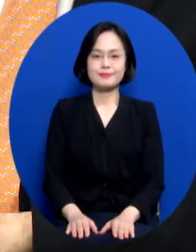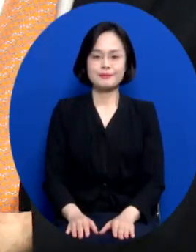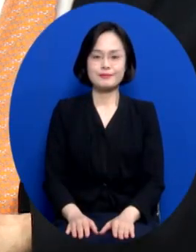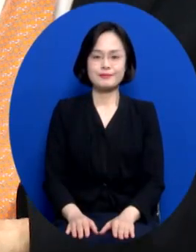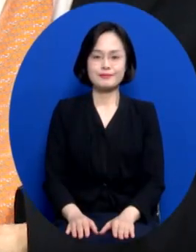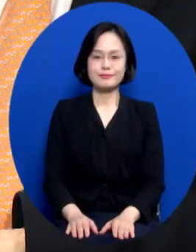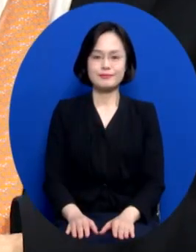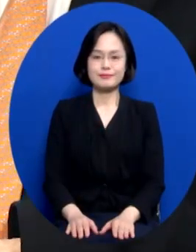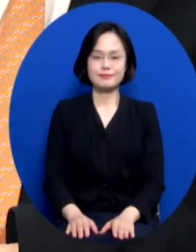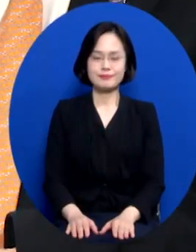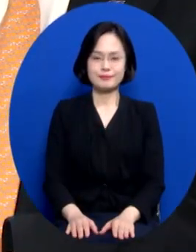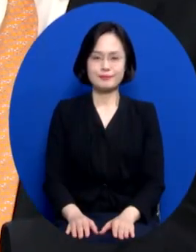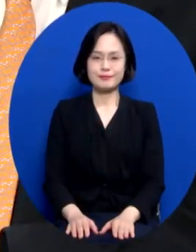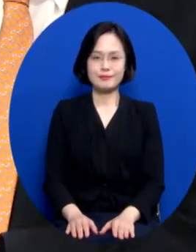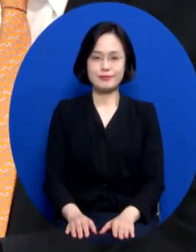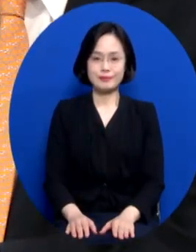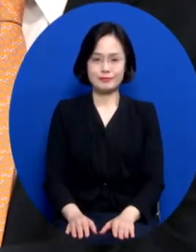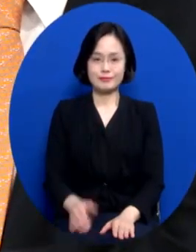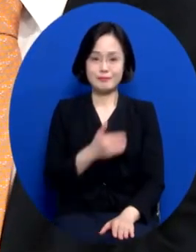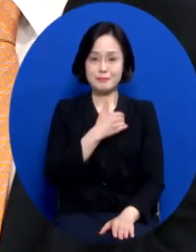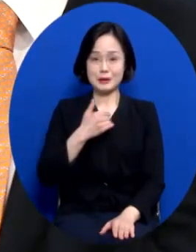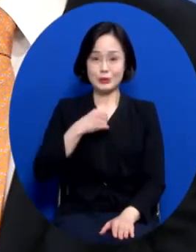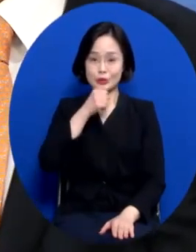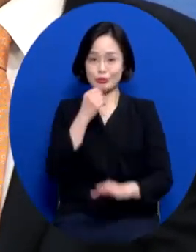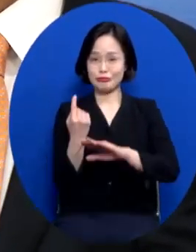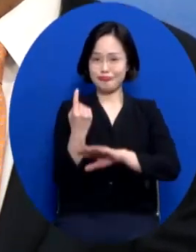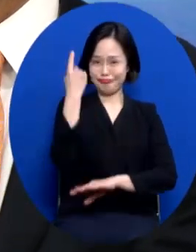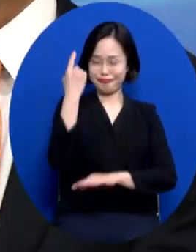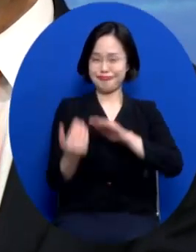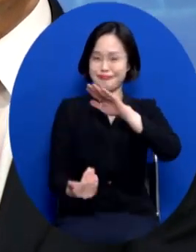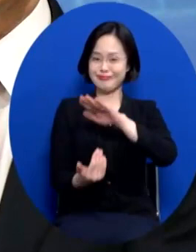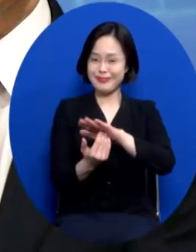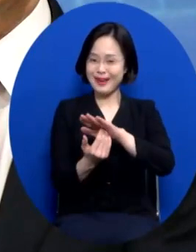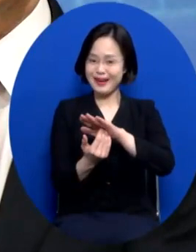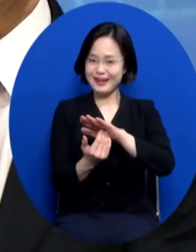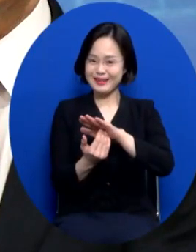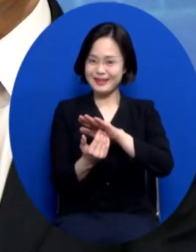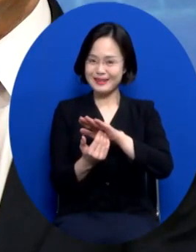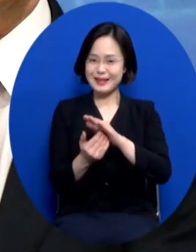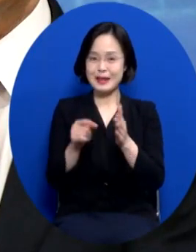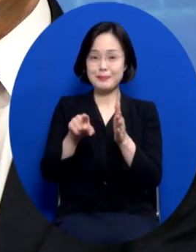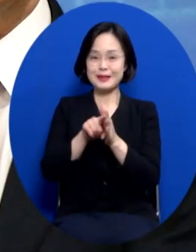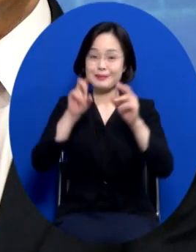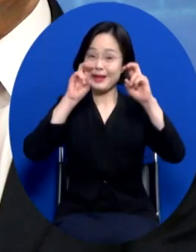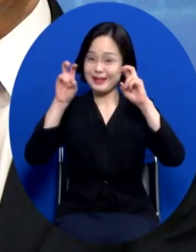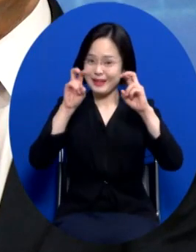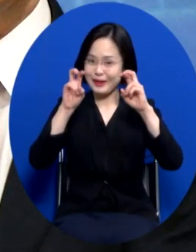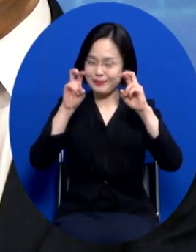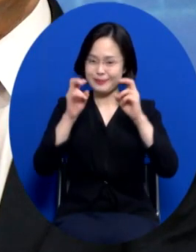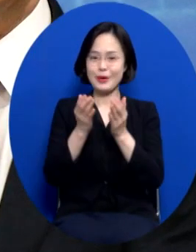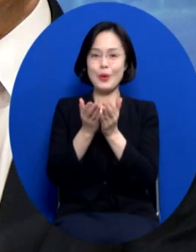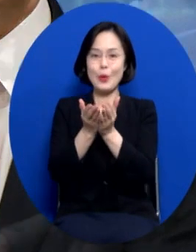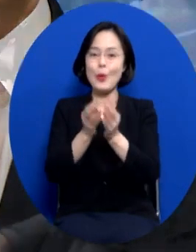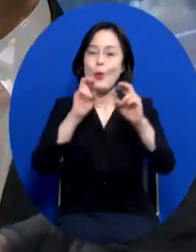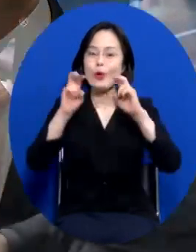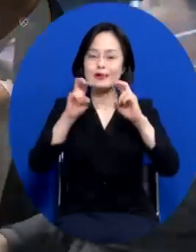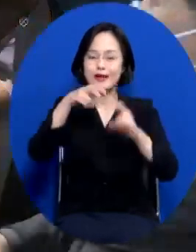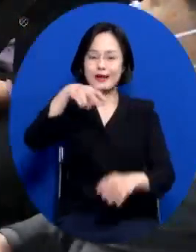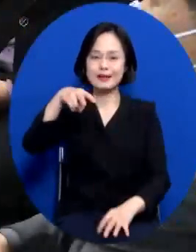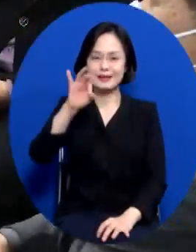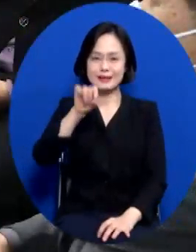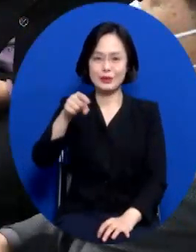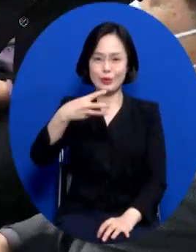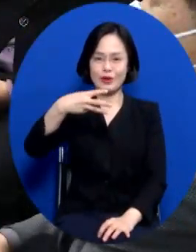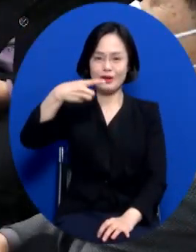연한 여객선 고객만족도 평가 최우수상을 수상하며 국내 해상을 있는 믿음의 기업 시월드 고속훼리는 목포시청에